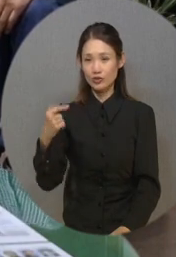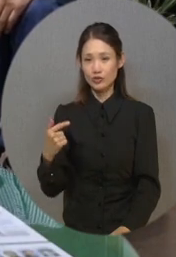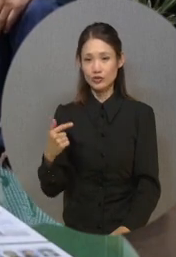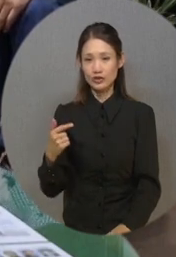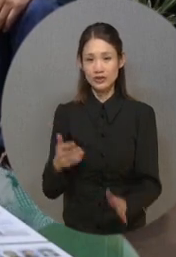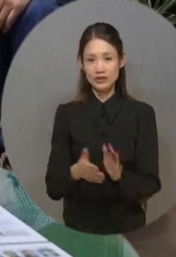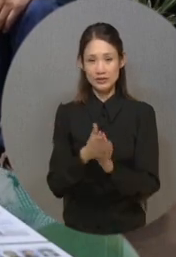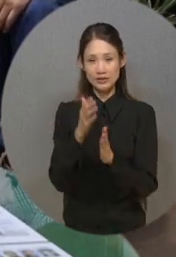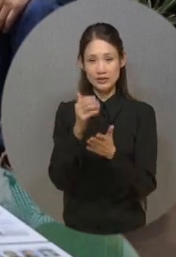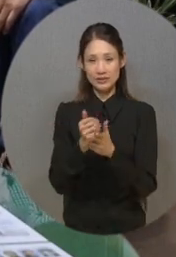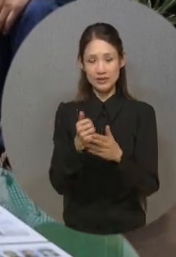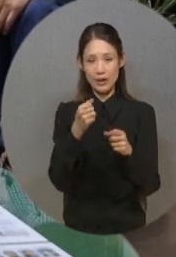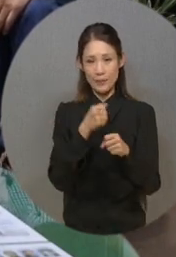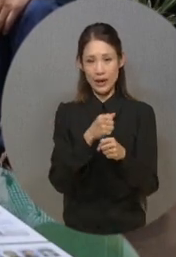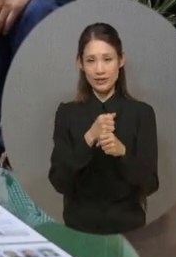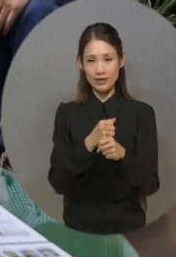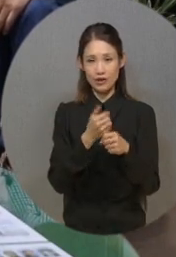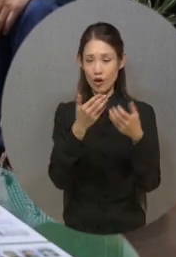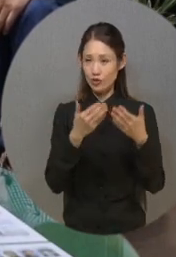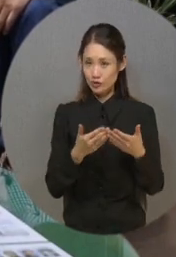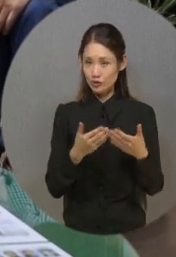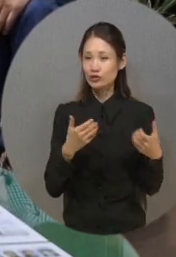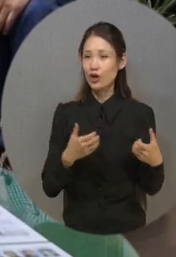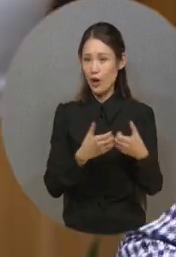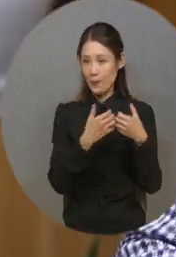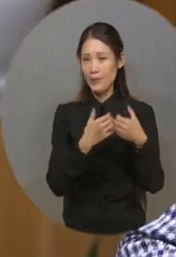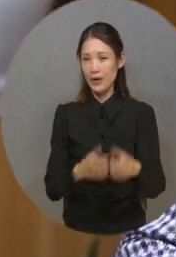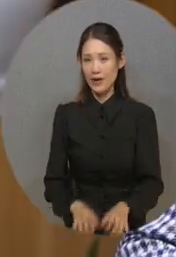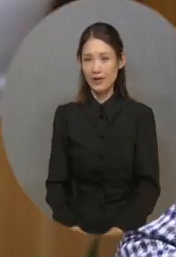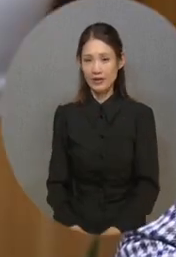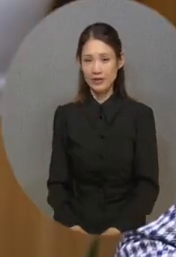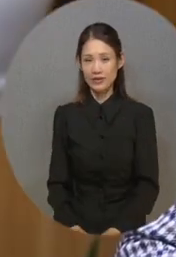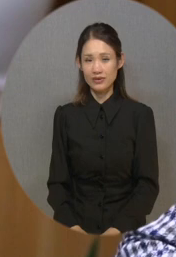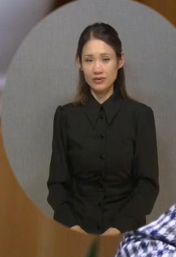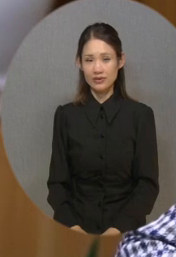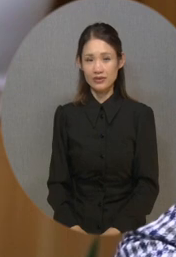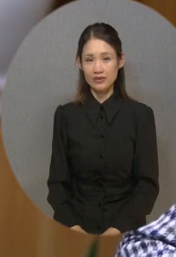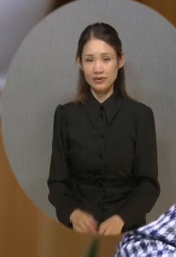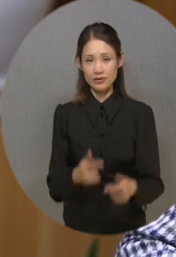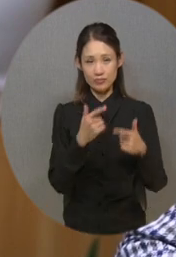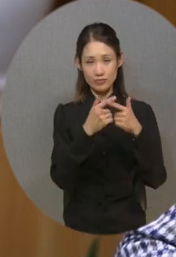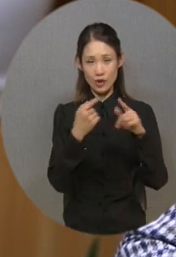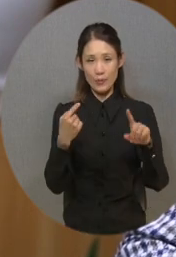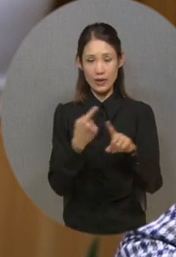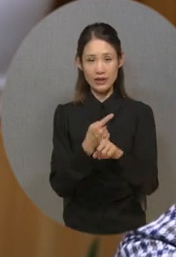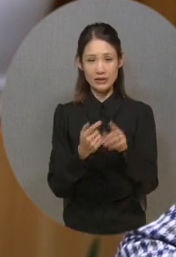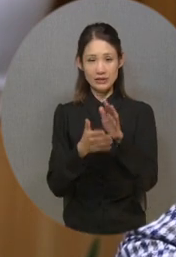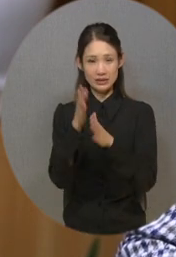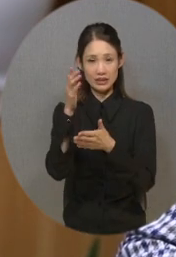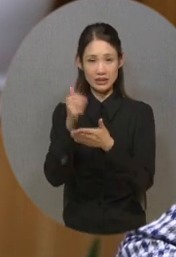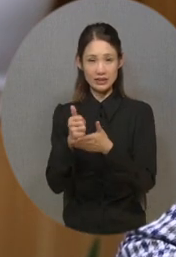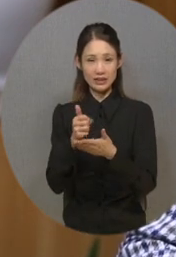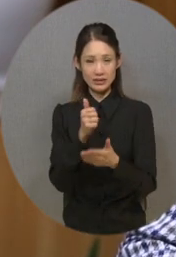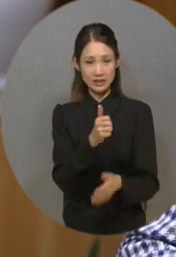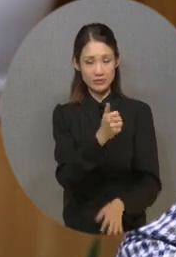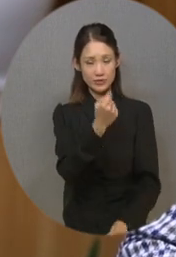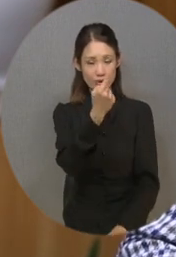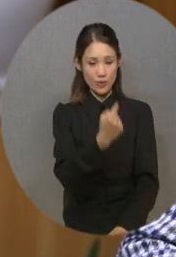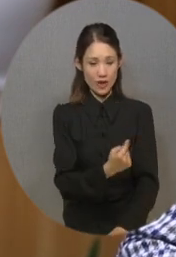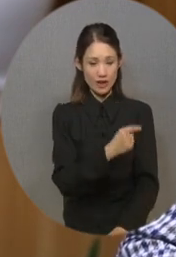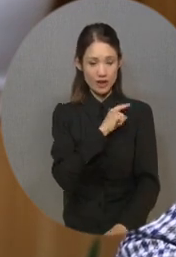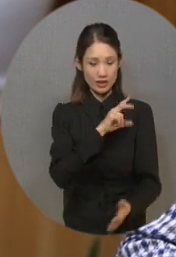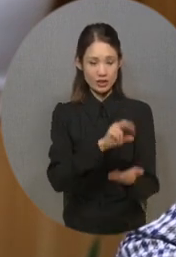박현준 시장이 만들어낸 금배사입니다. 부산에 요번에 박경리 시장님 들어오셔가지고 부산의 슬로건을